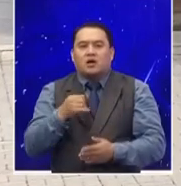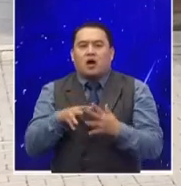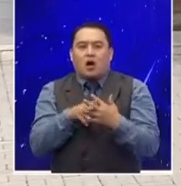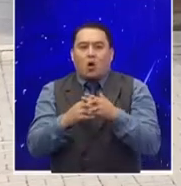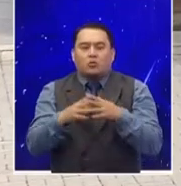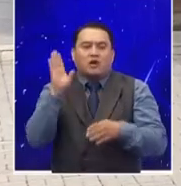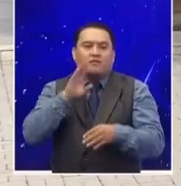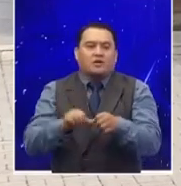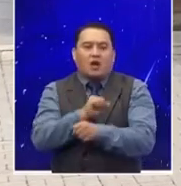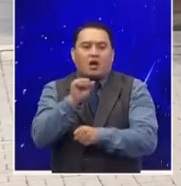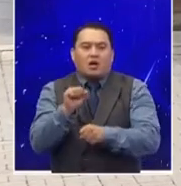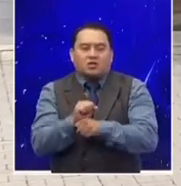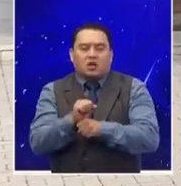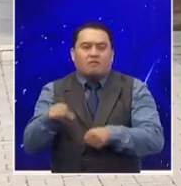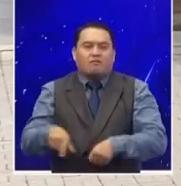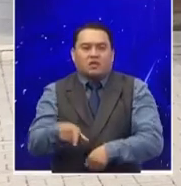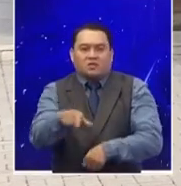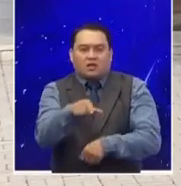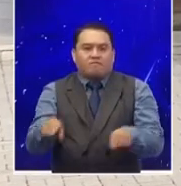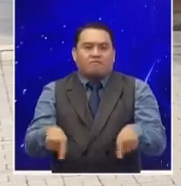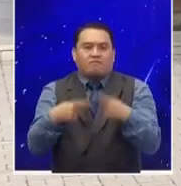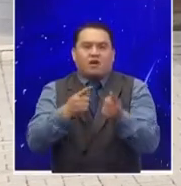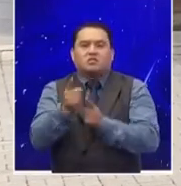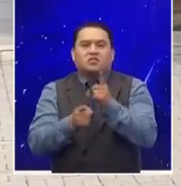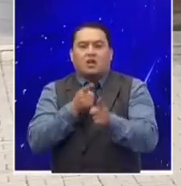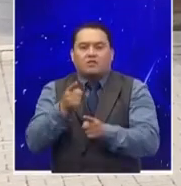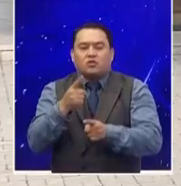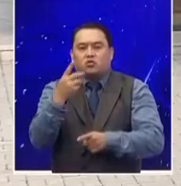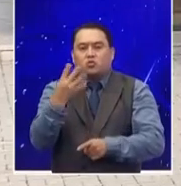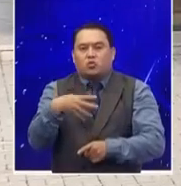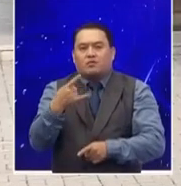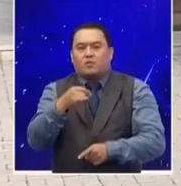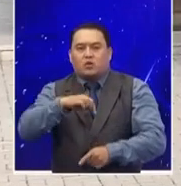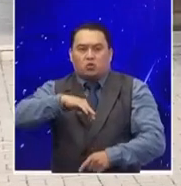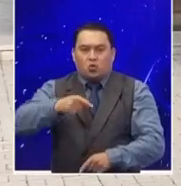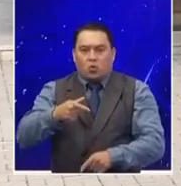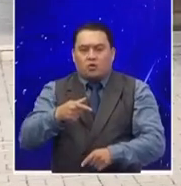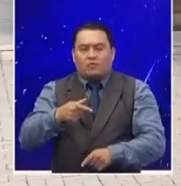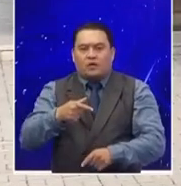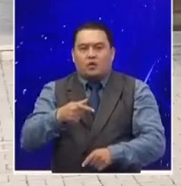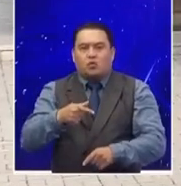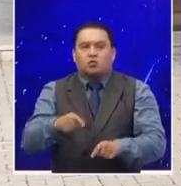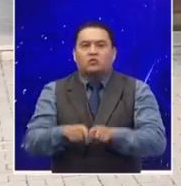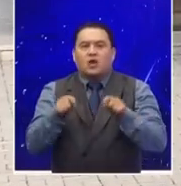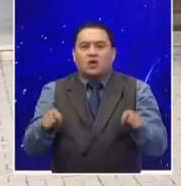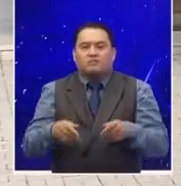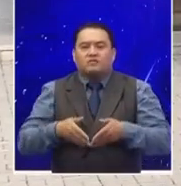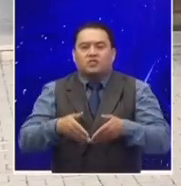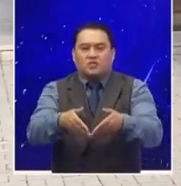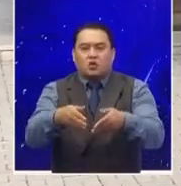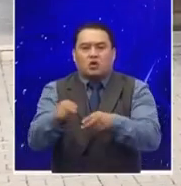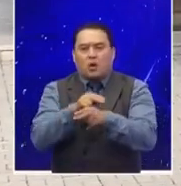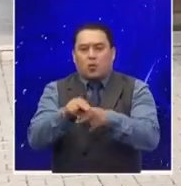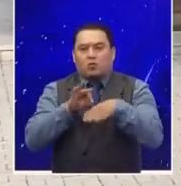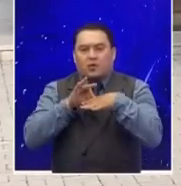плотину, правительство помогло, мы восстановили 42 миллиона кубов. Скоро внизу разводящие сети все